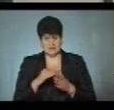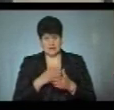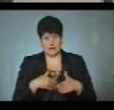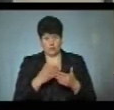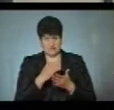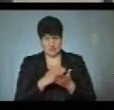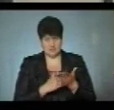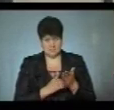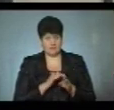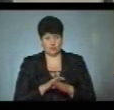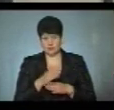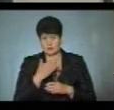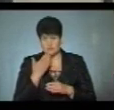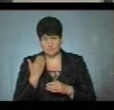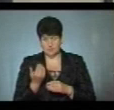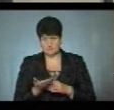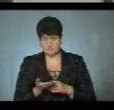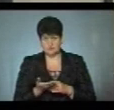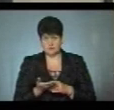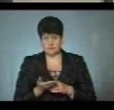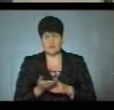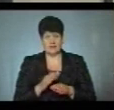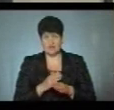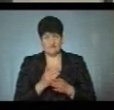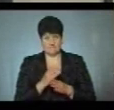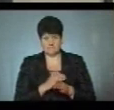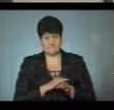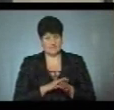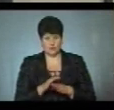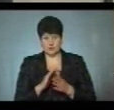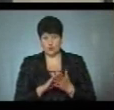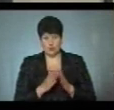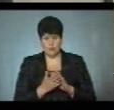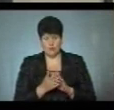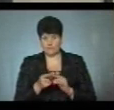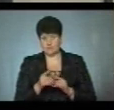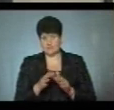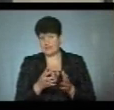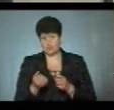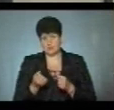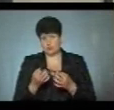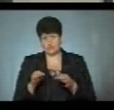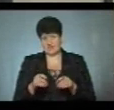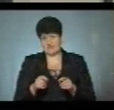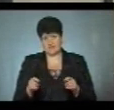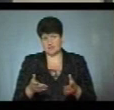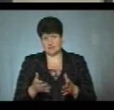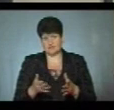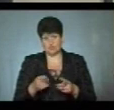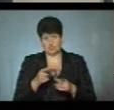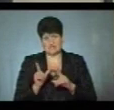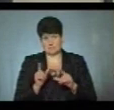не виконає, хоча б, ну, там, самі такі безпечні не виконає умови, для перебування дітей вони не отримують дозвіл на відкриття, і зміни би не